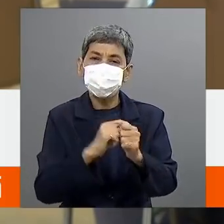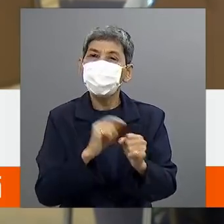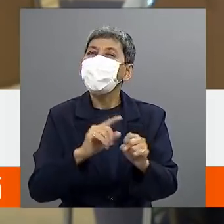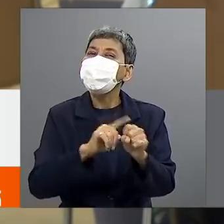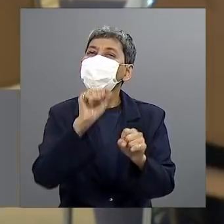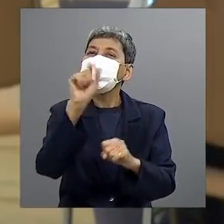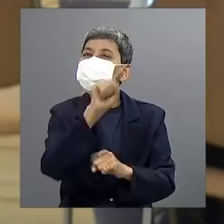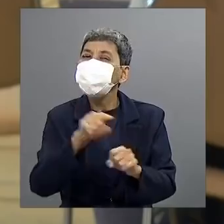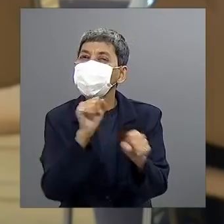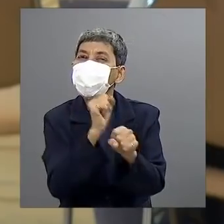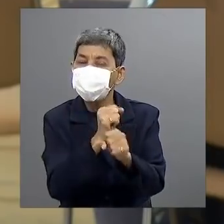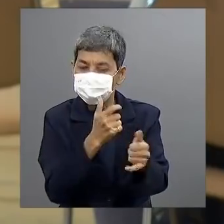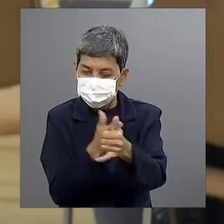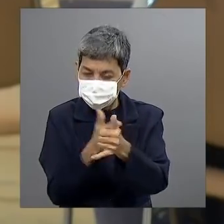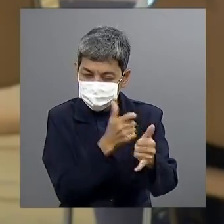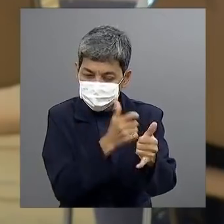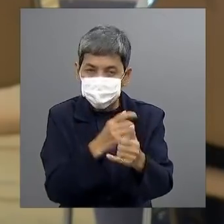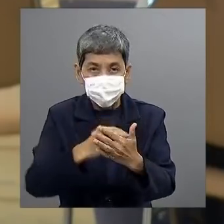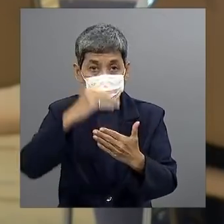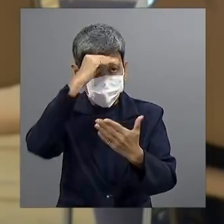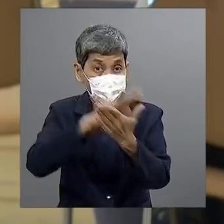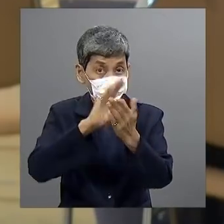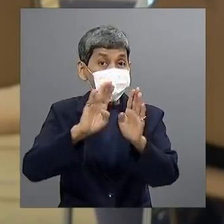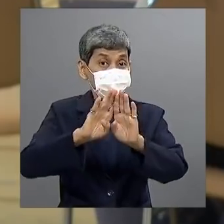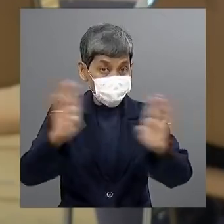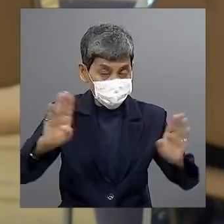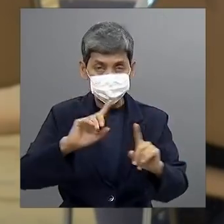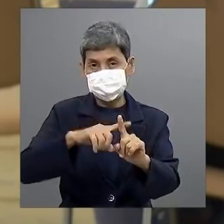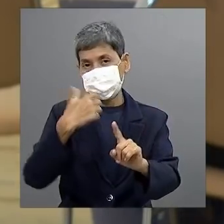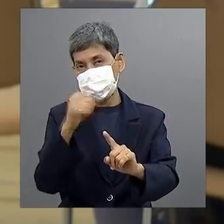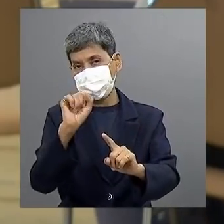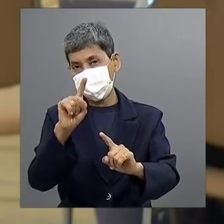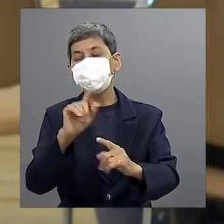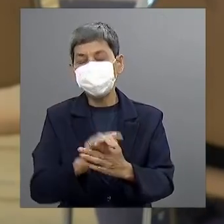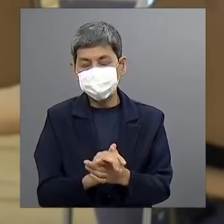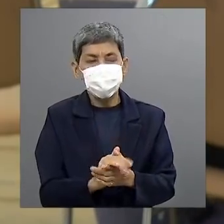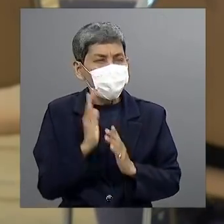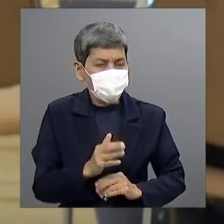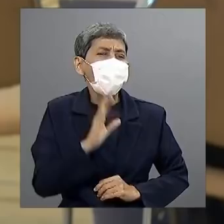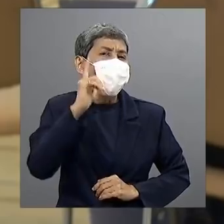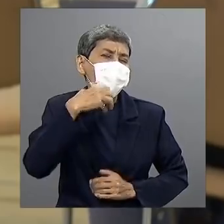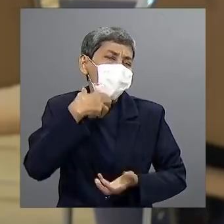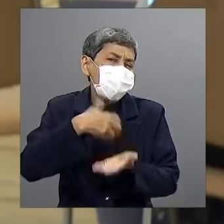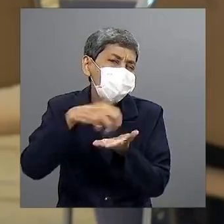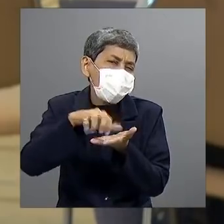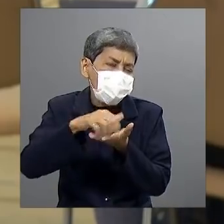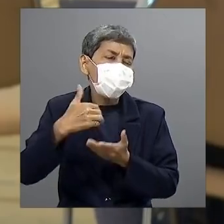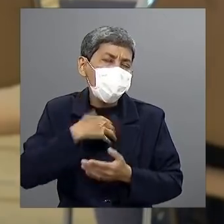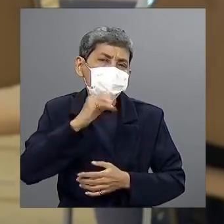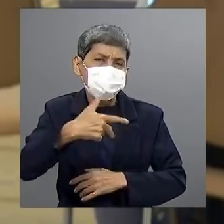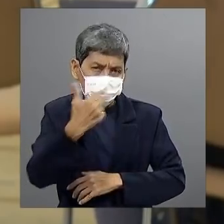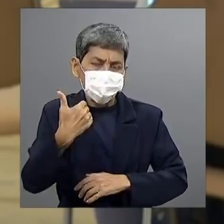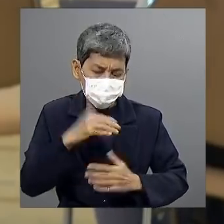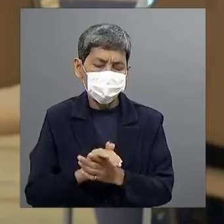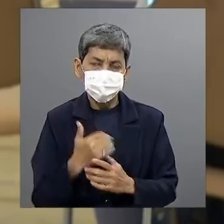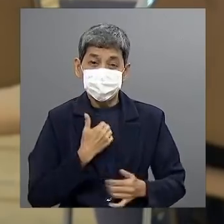เด็กนักเรียนที่เตรียมที่จะเปิดเรียนในช่วงของเดือนพฤศจิกายนนี้นะคะหลายคนผู้ปกครองสะท้อนกับทีมข่าวไทย PBS ค่ะว่าหาก